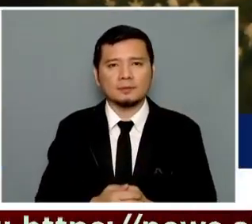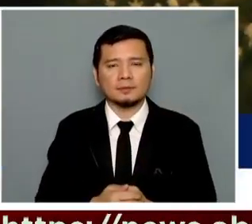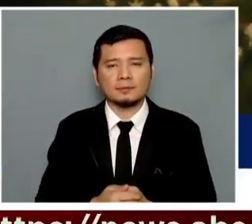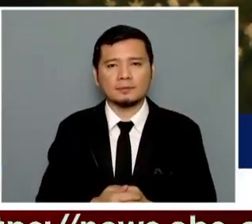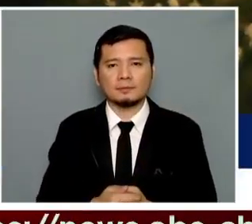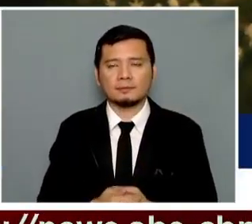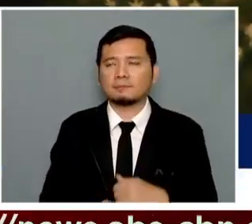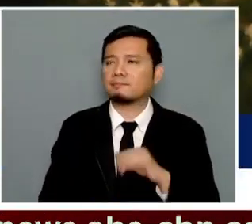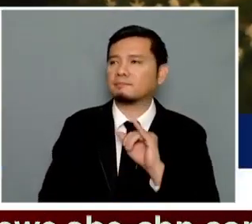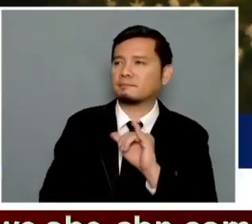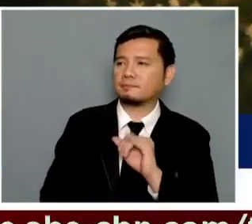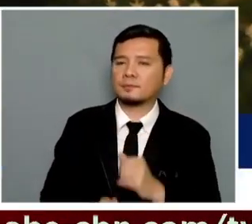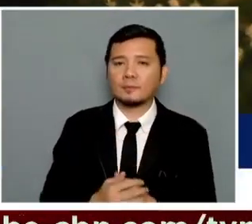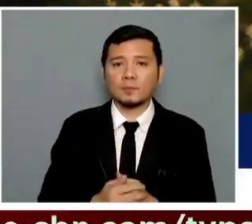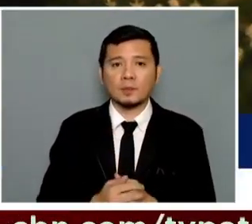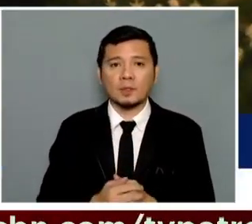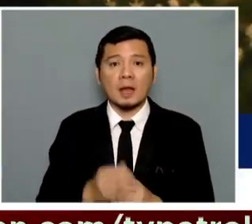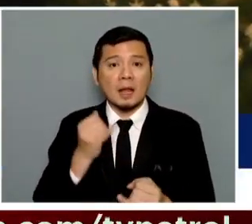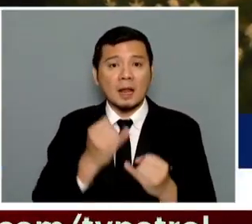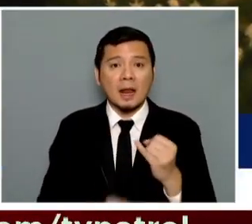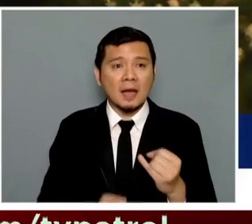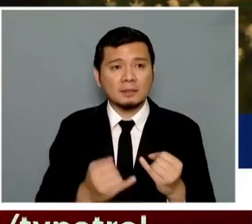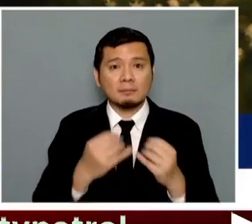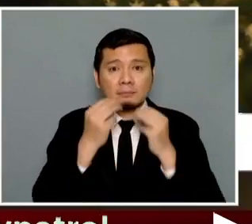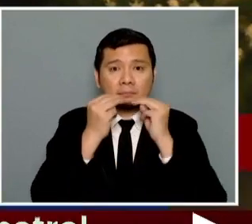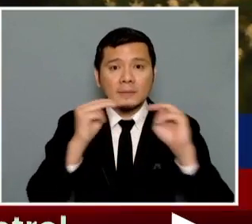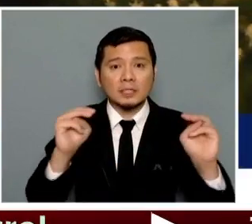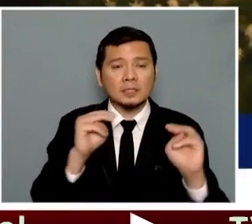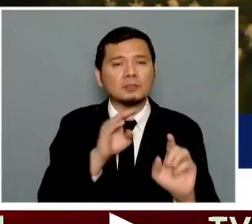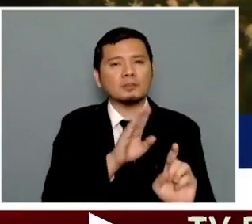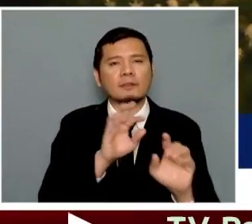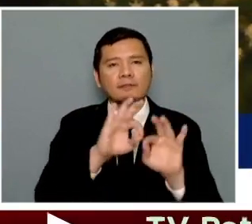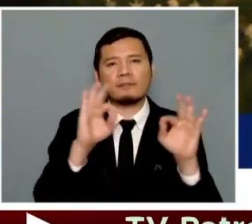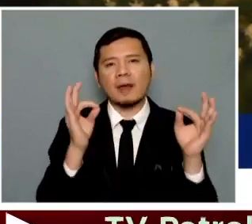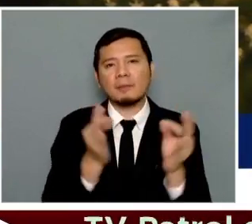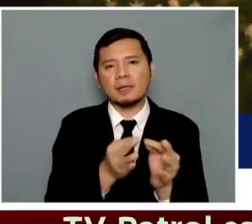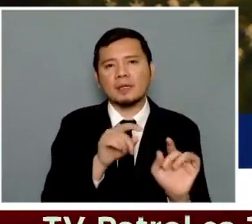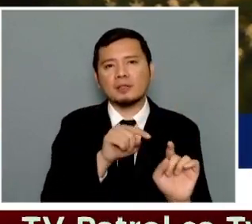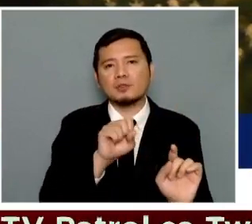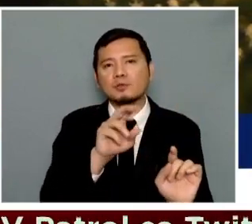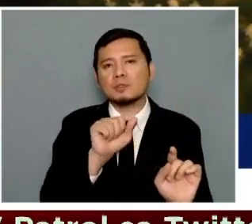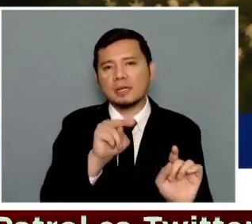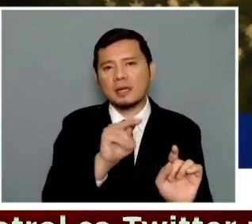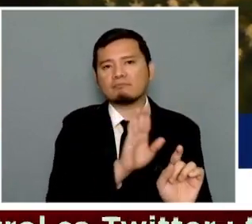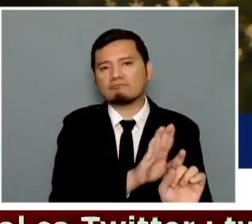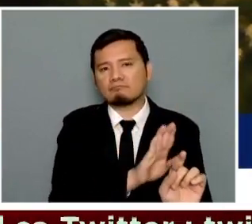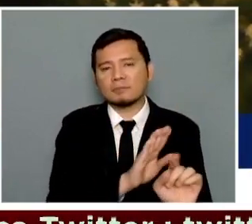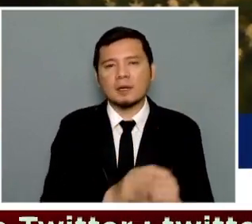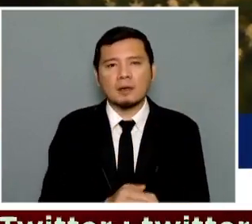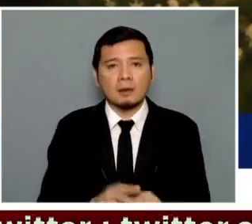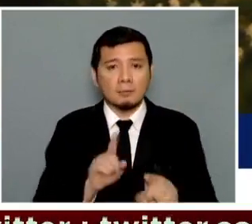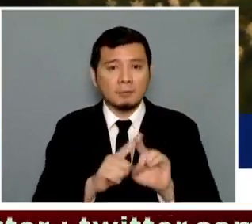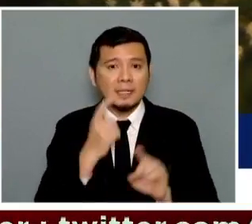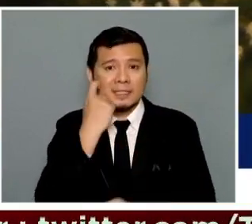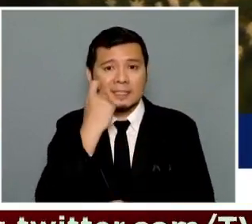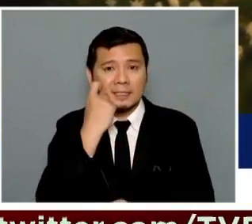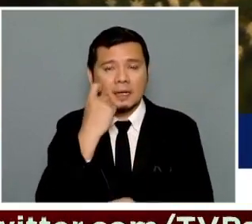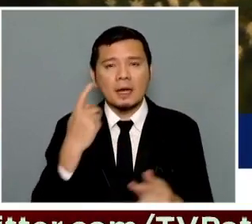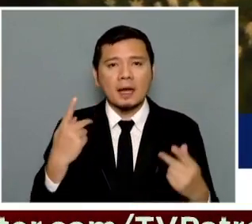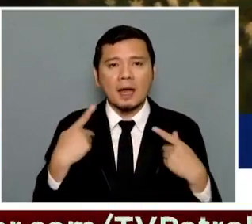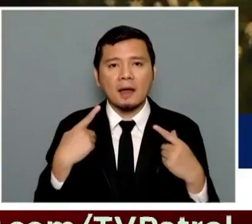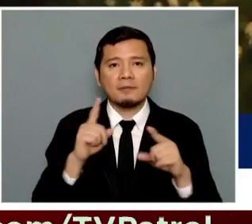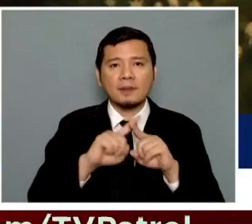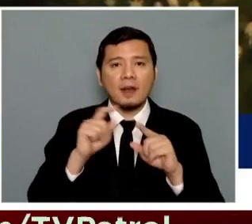Gretchen, nakatakdang magbigay ng huling pagpupugay ang mga kapamilya ni Susan Roses. Pero kani-kanina lamang ay may dumating pa mga